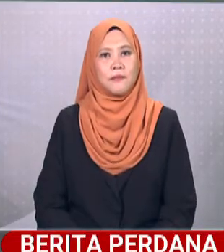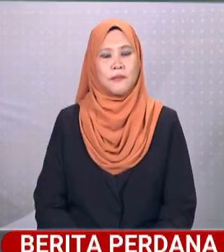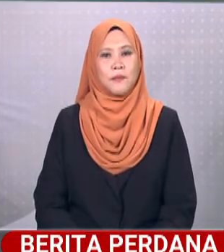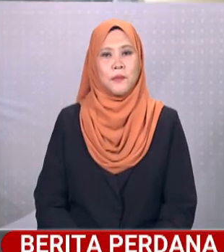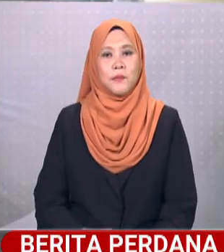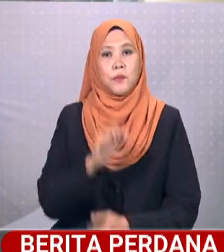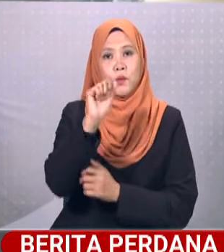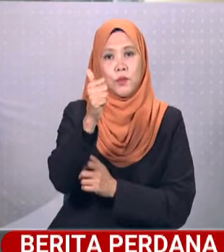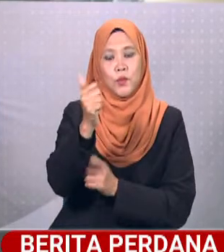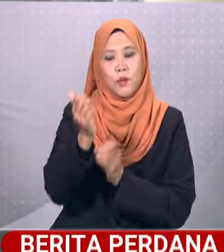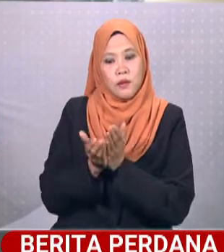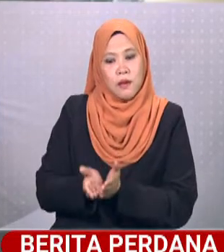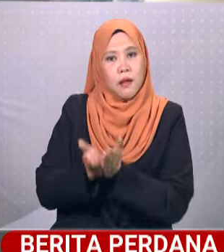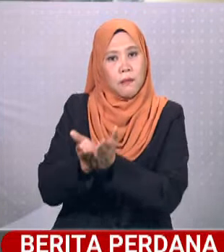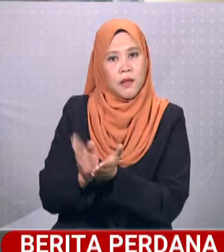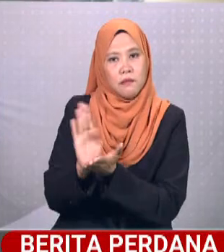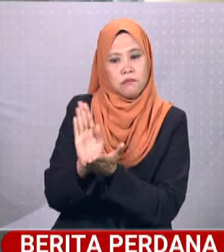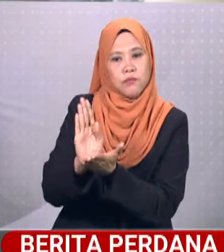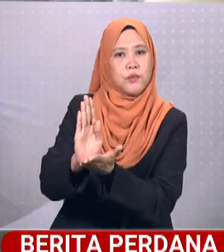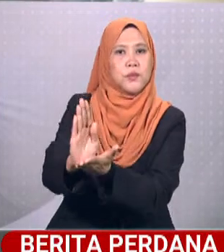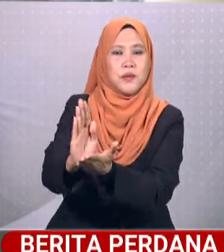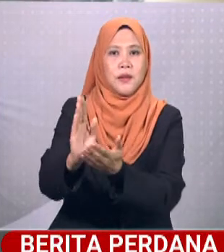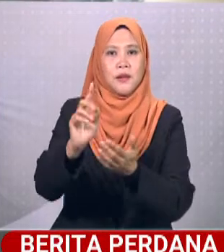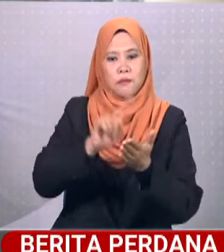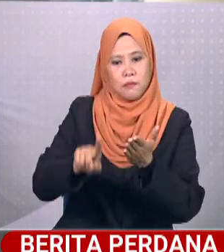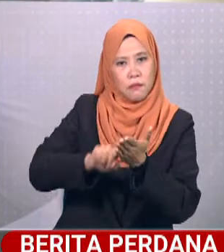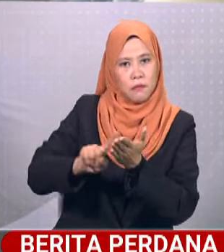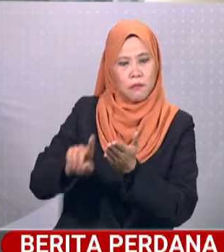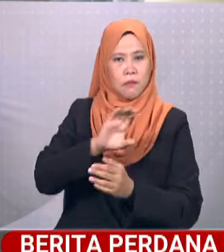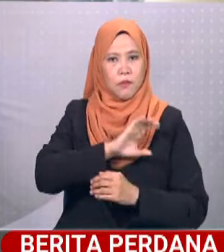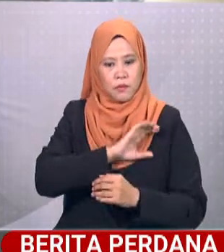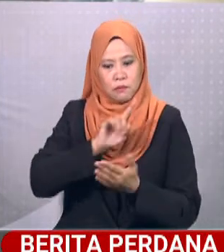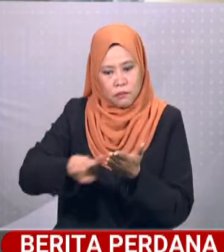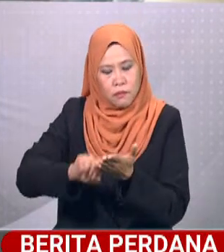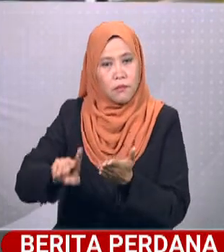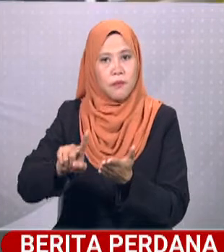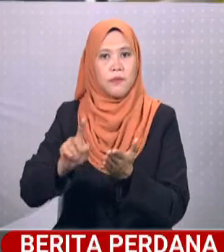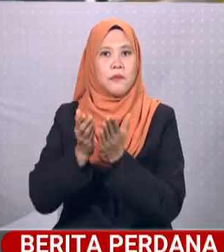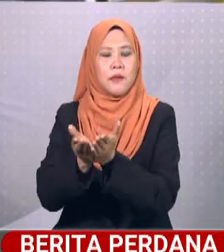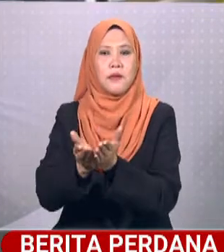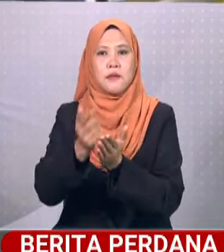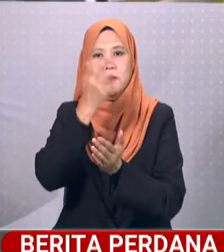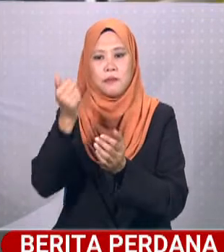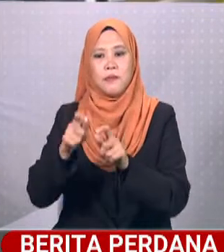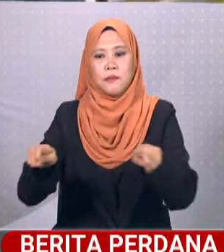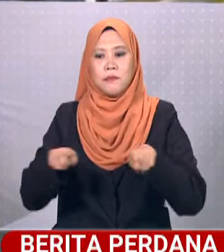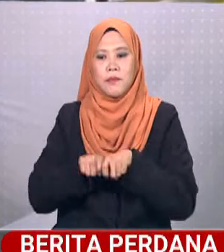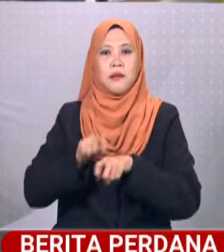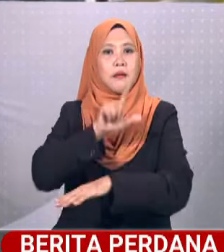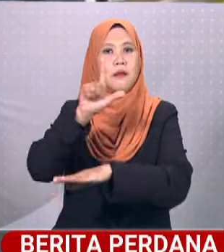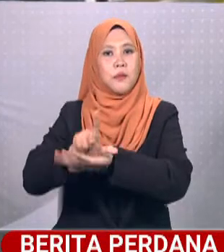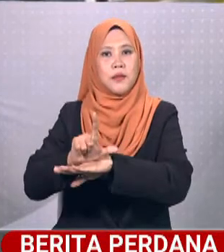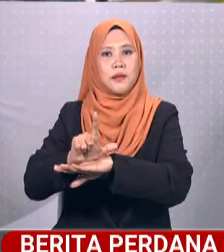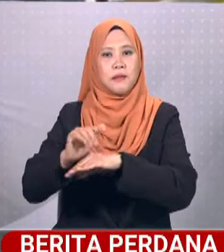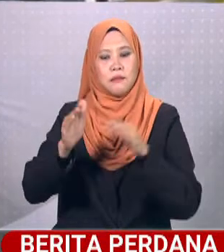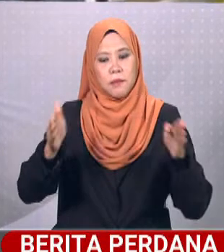Dalam pada itu, 10 kapal layar asing diperiksa Maritim Malaysia Kedah dan Perlis bagi memantau keberadaannya di perairan Langkawi sepanjang